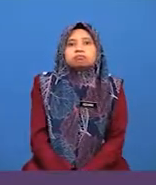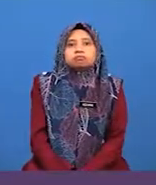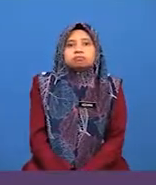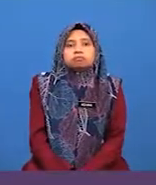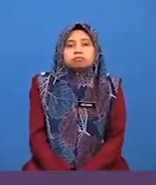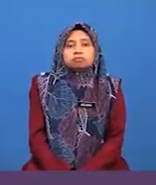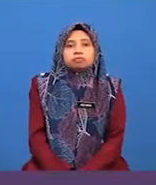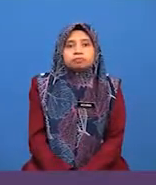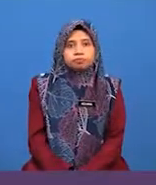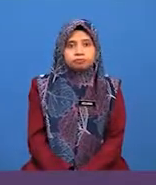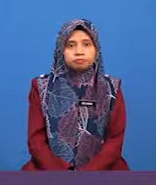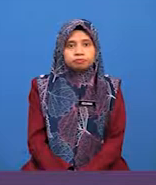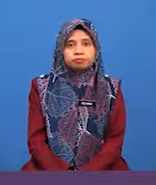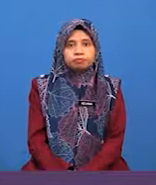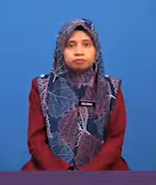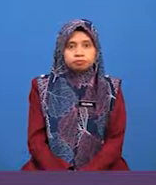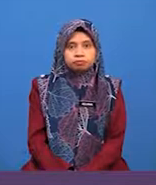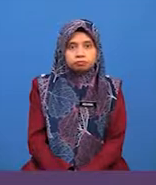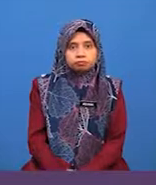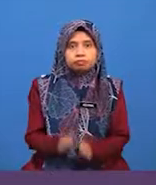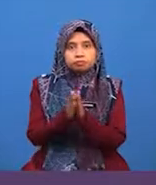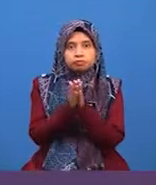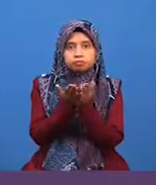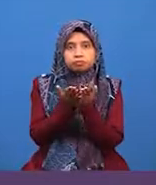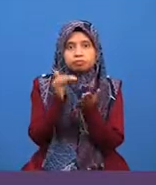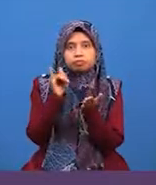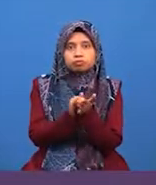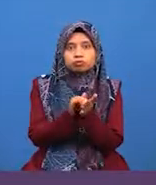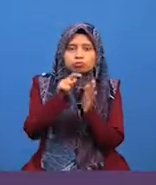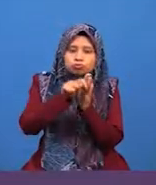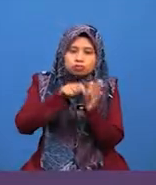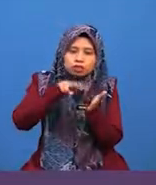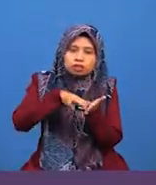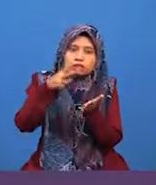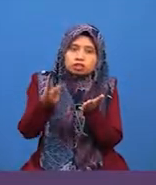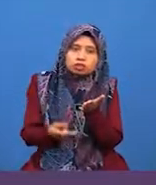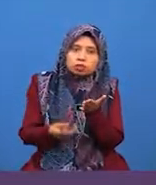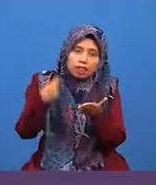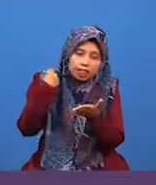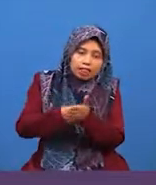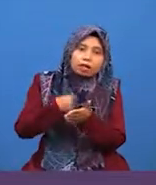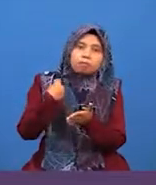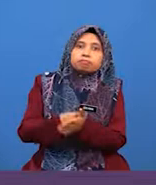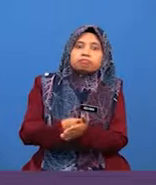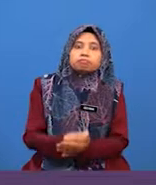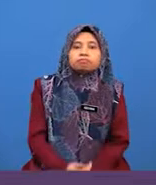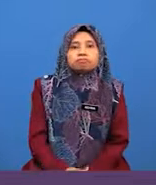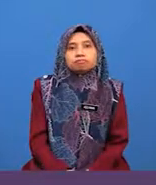Ayat yang pertama. Buku itu terjatuh tiba-tiba.